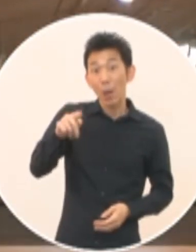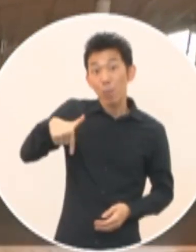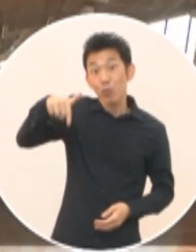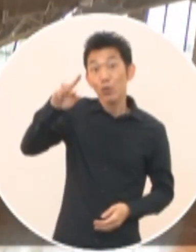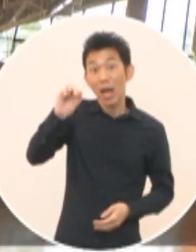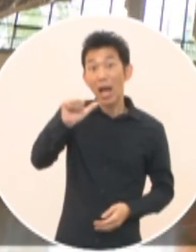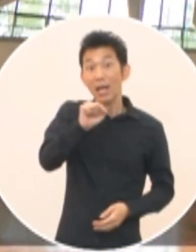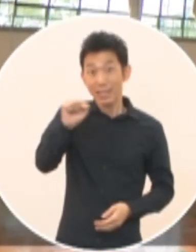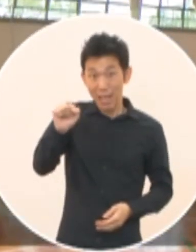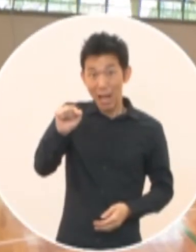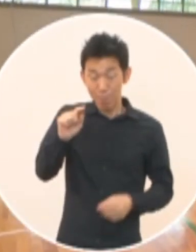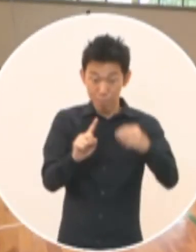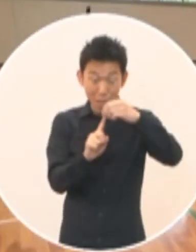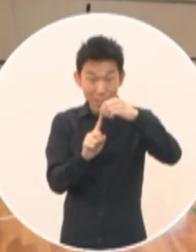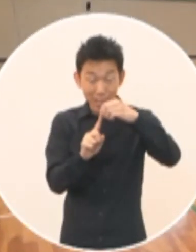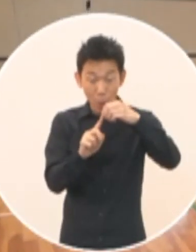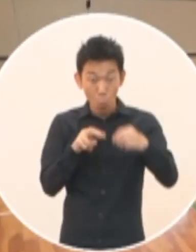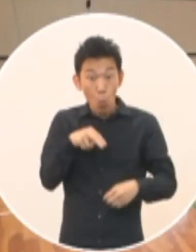です。